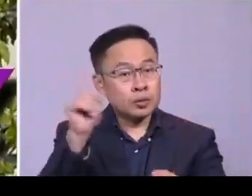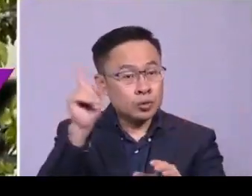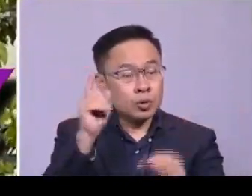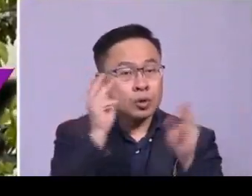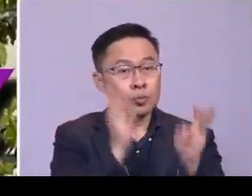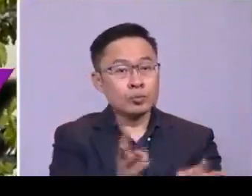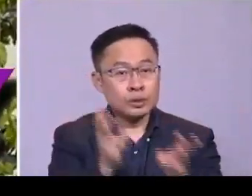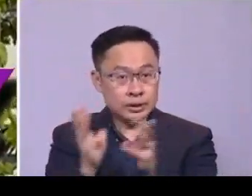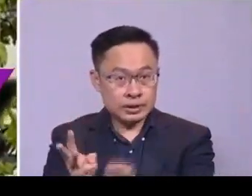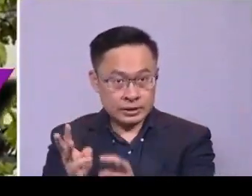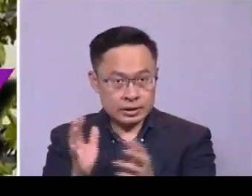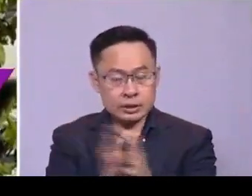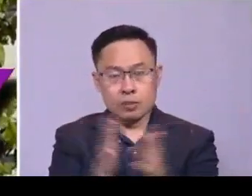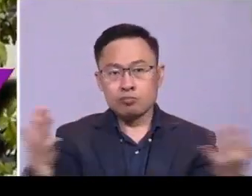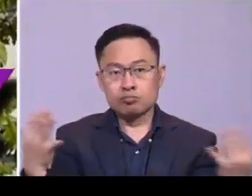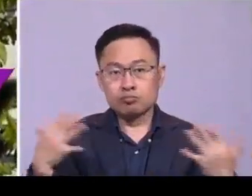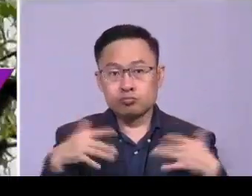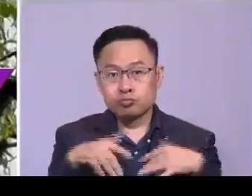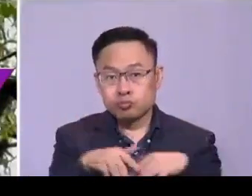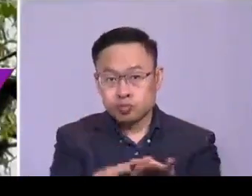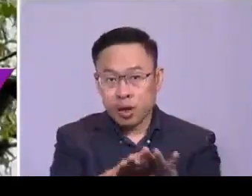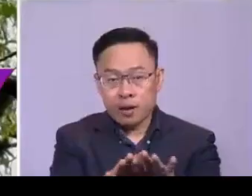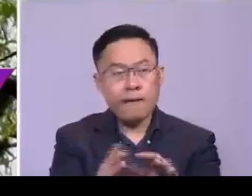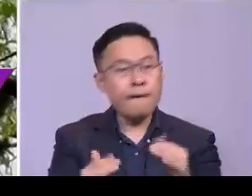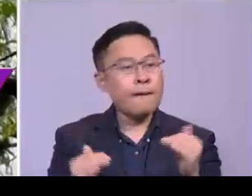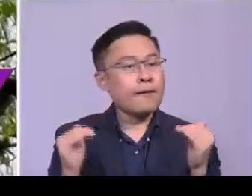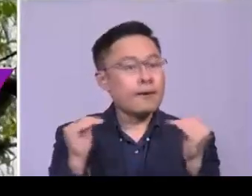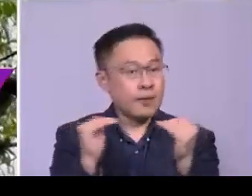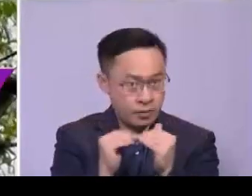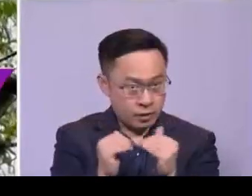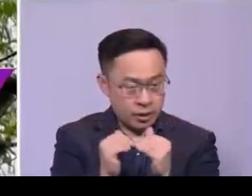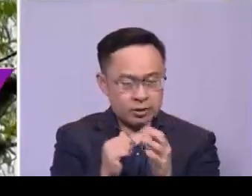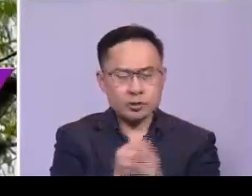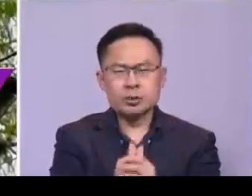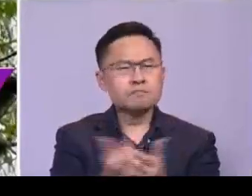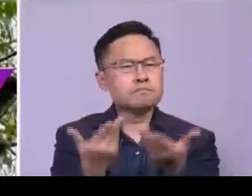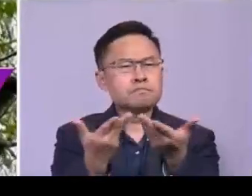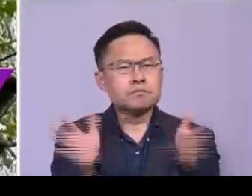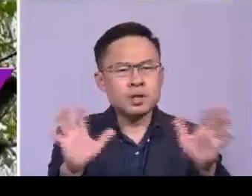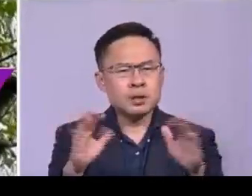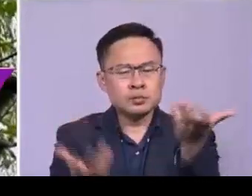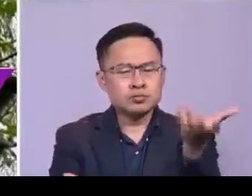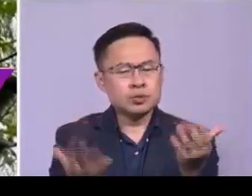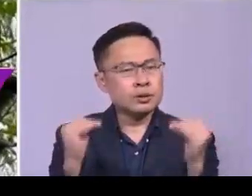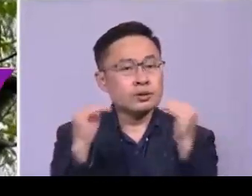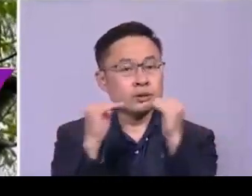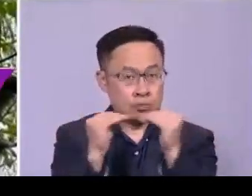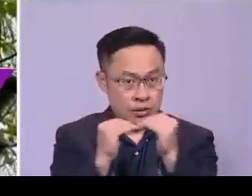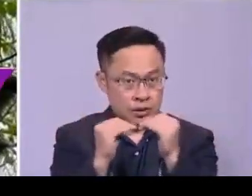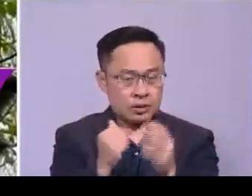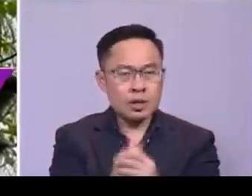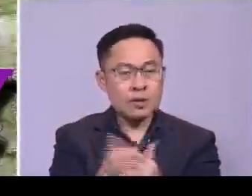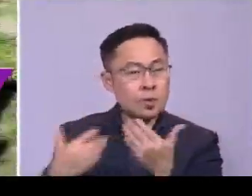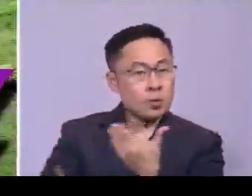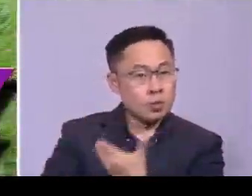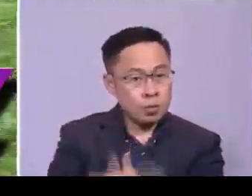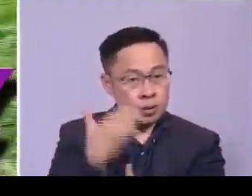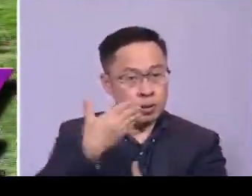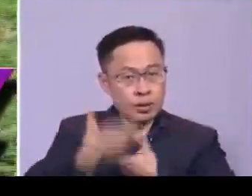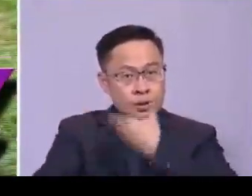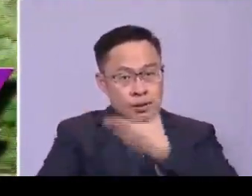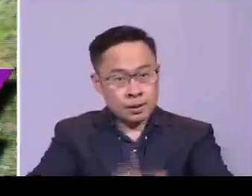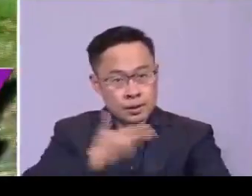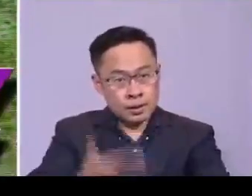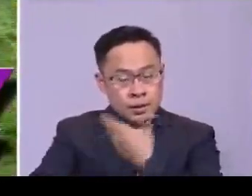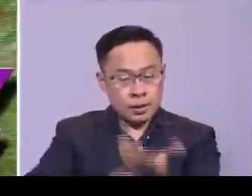สัมพันธ์เชื่อมโยงกันสู่สมดุลนะคะหรือ Open Connect Balanceค่ะเป็นการเปิดกว้างสู่ทุกโอกาสในการค้าการลงทุน